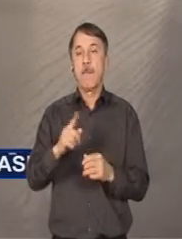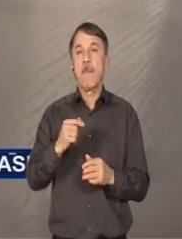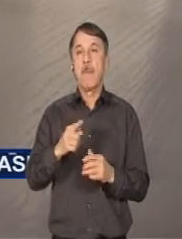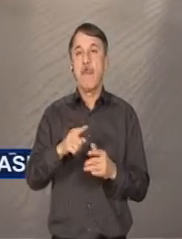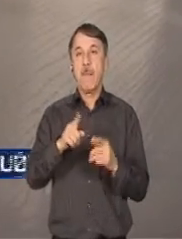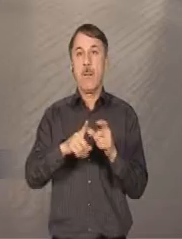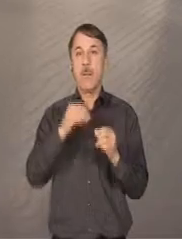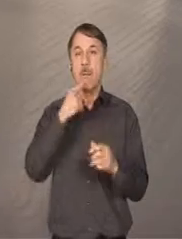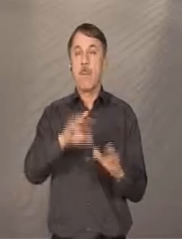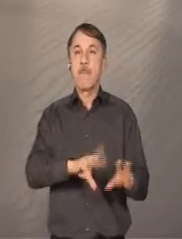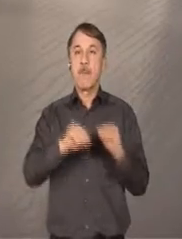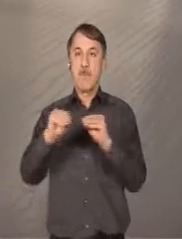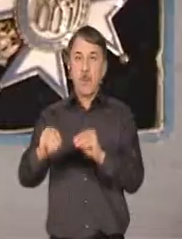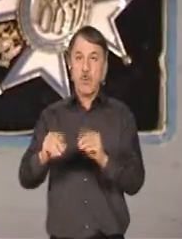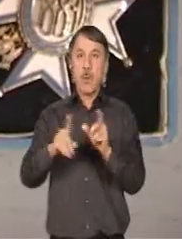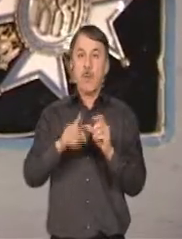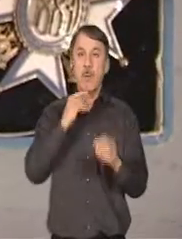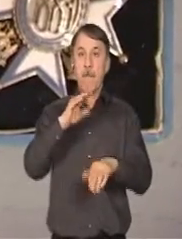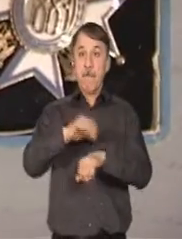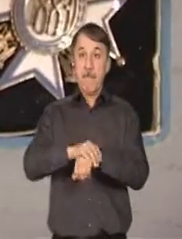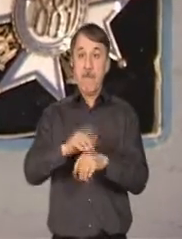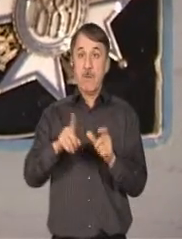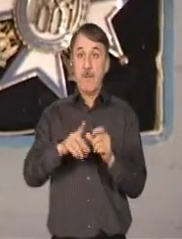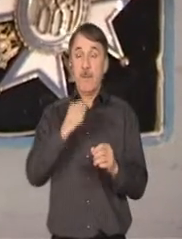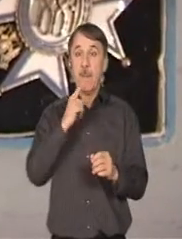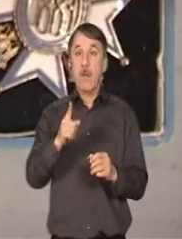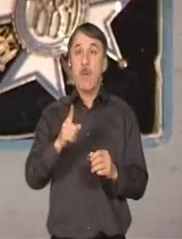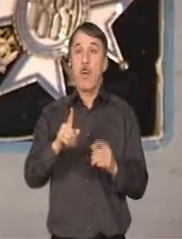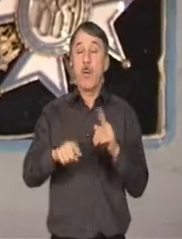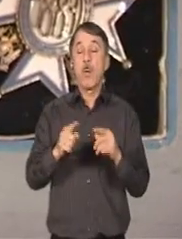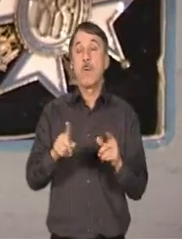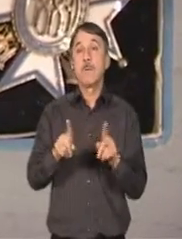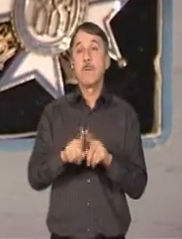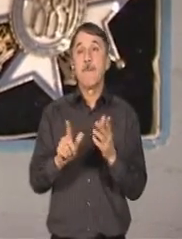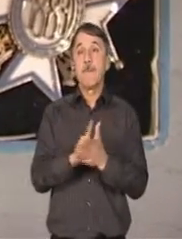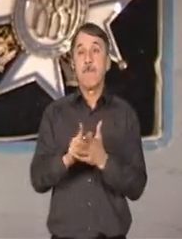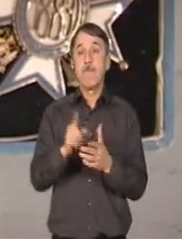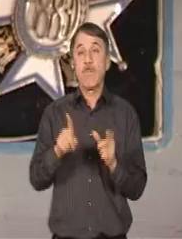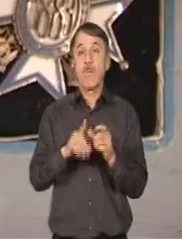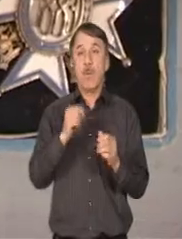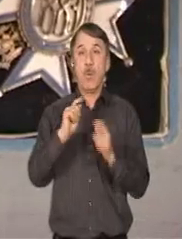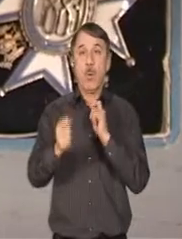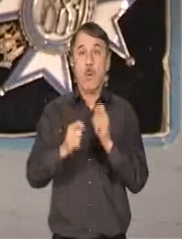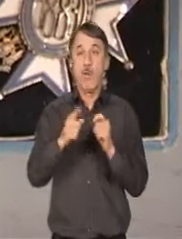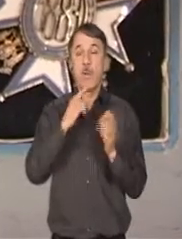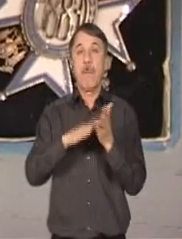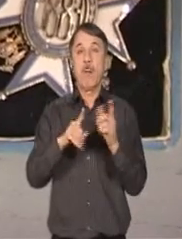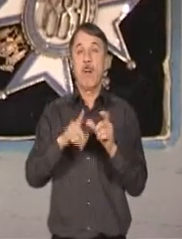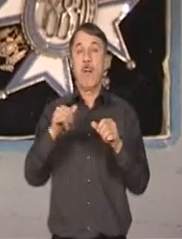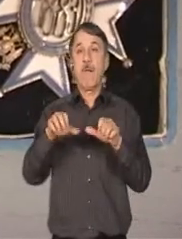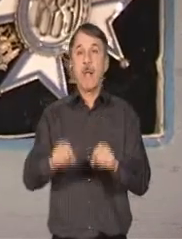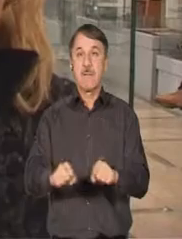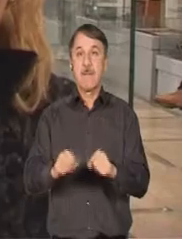crnogorska kraljica Milena i ruska kraljica imale primerke ukrašene dragim kamenjem i takav primerak čuva se u trezoru jedne